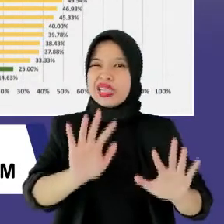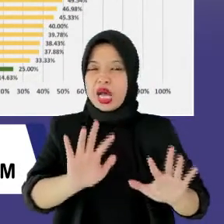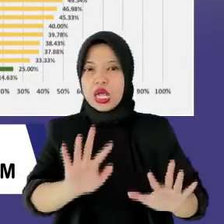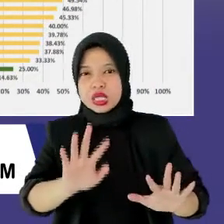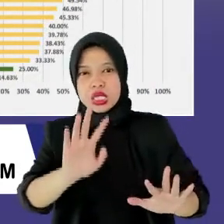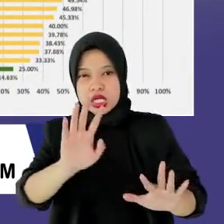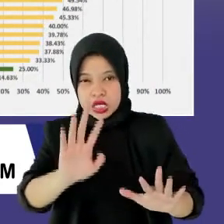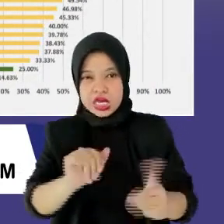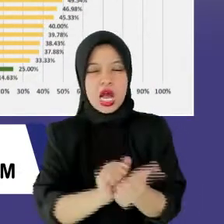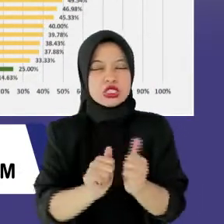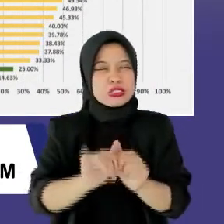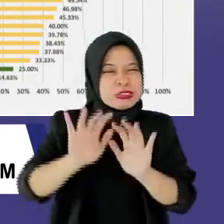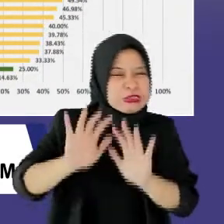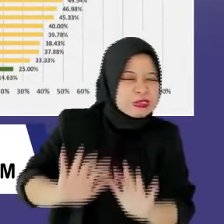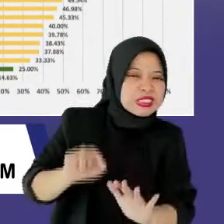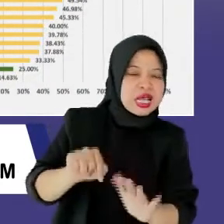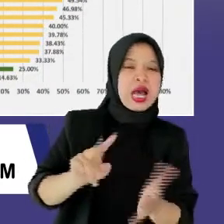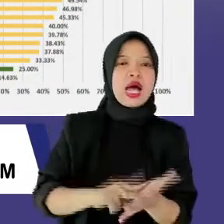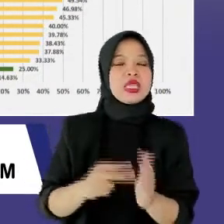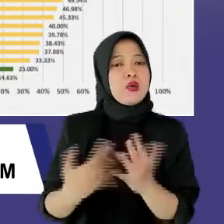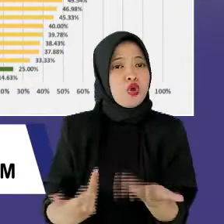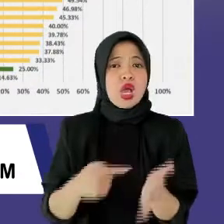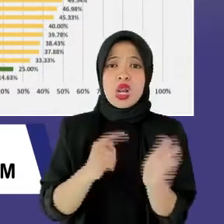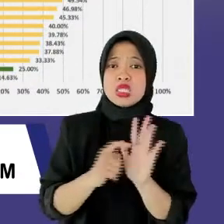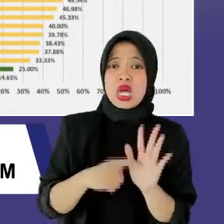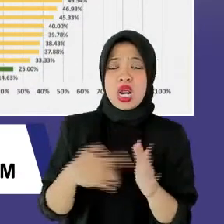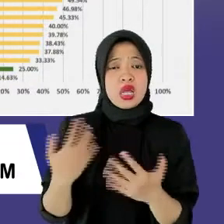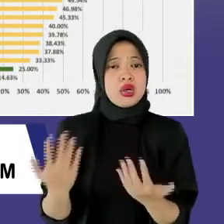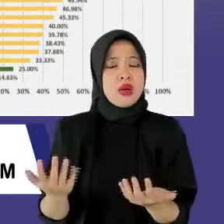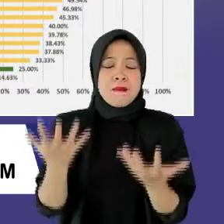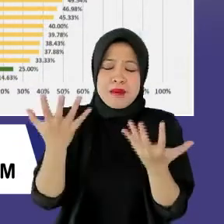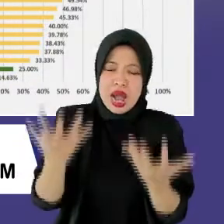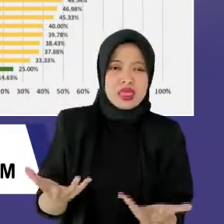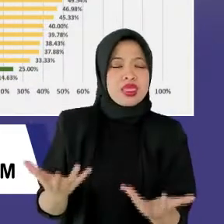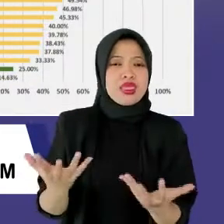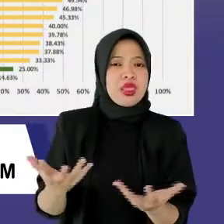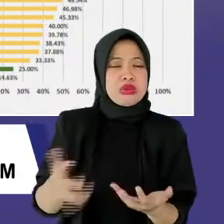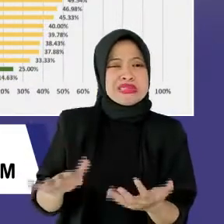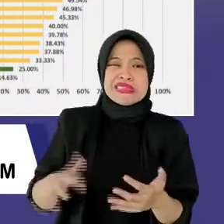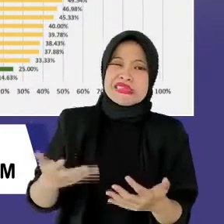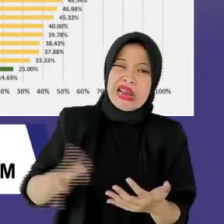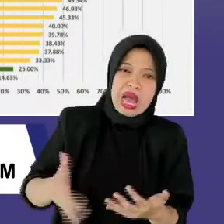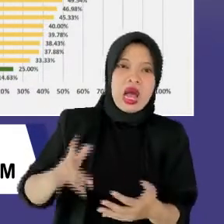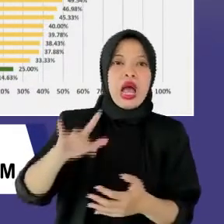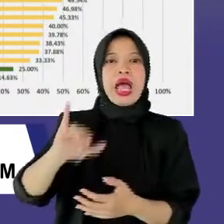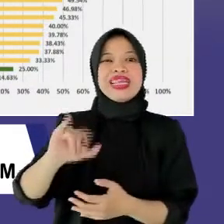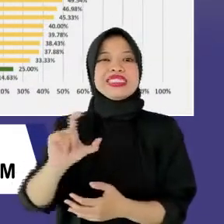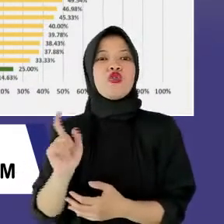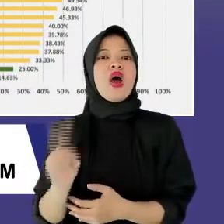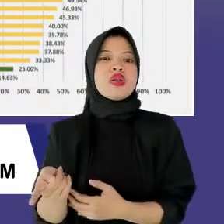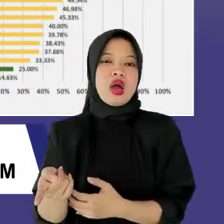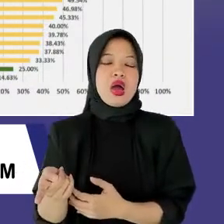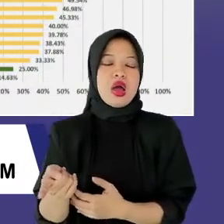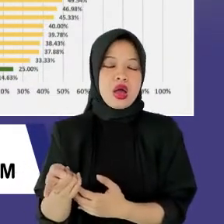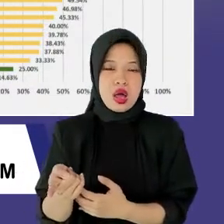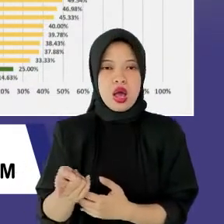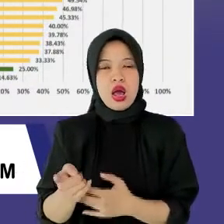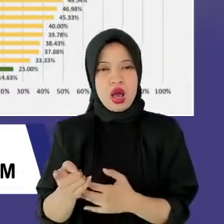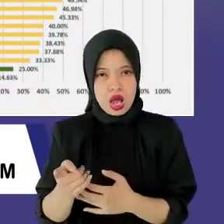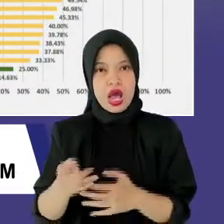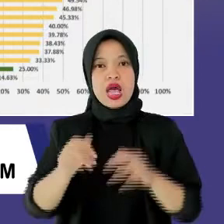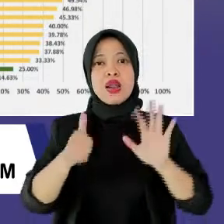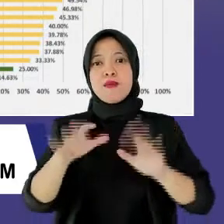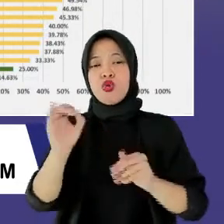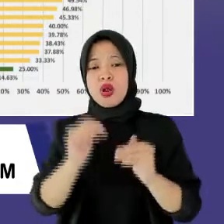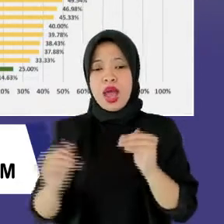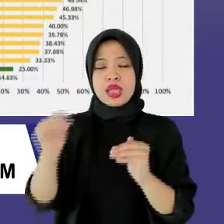bisa terus ditekan kasusnya. Ini kan berarti gejalanya antara sedang, berat, dan kritis gitu ya, yang ada di ICU ini. Nah, ini kita masih lihat yang di